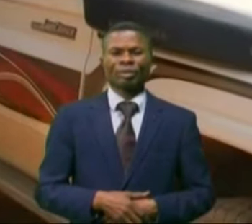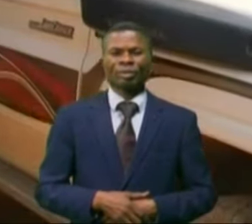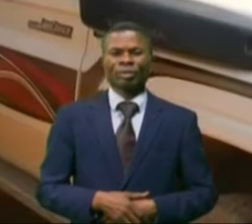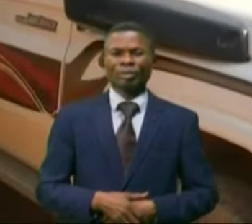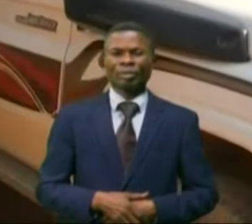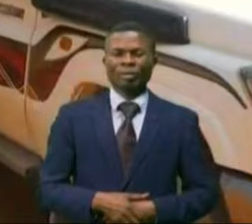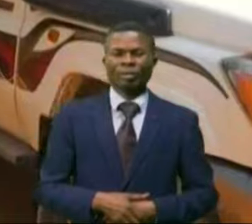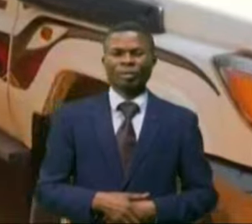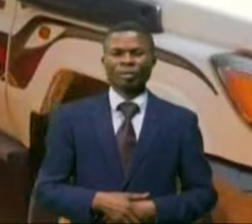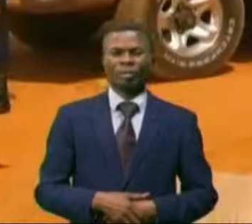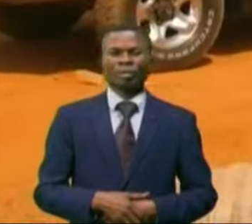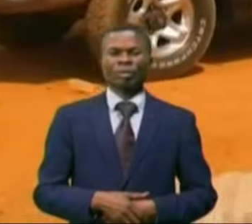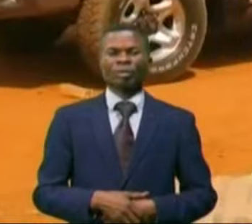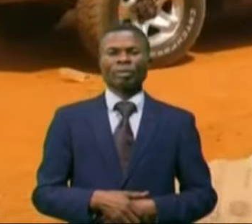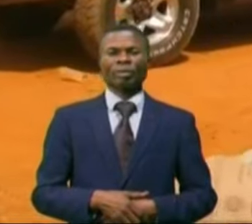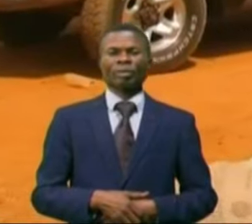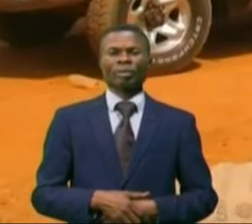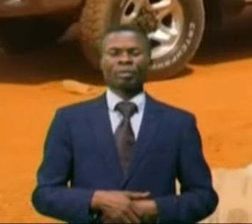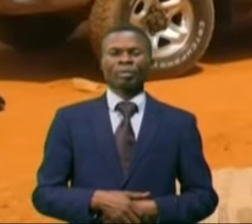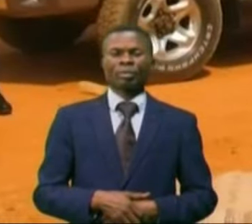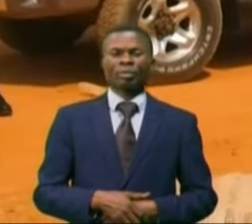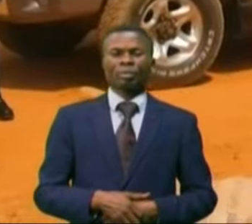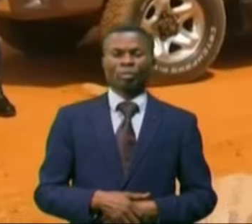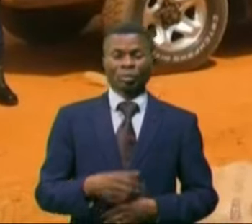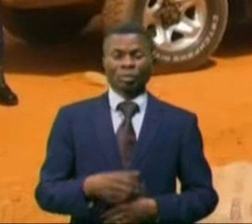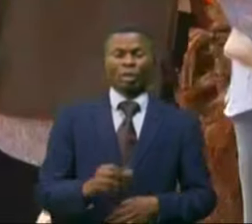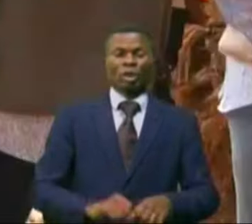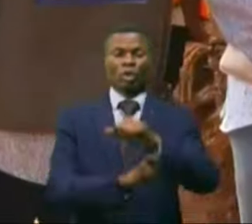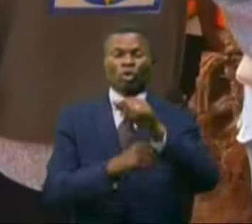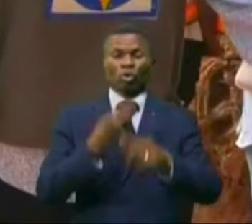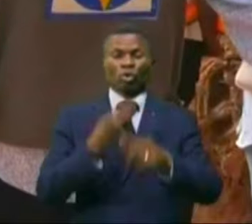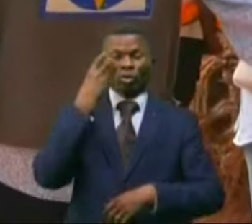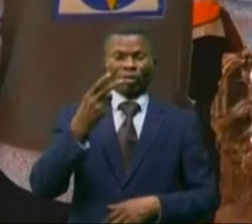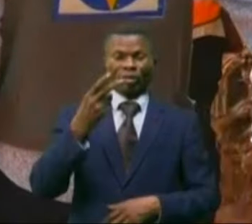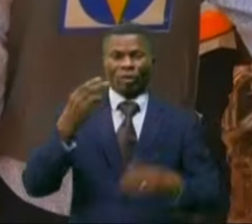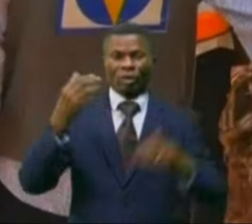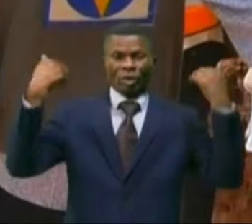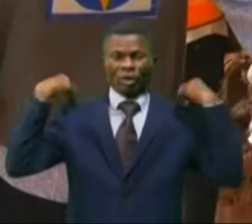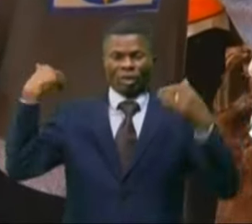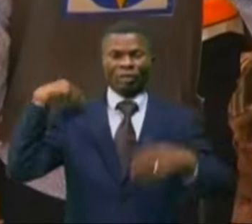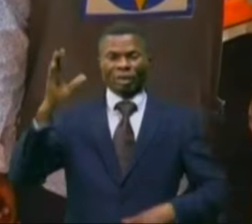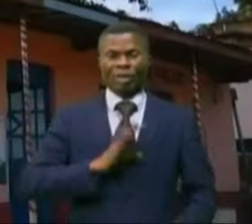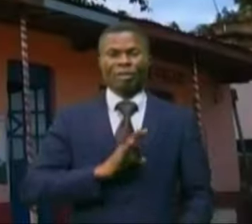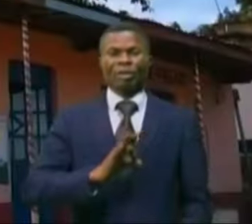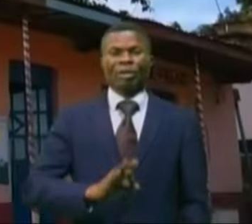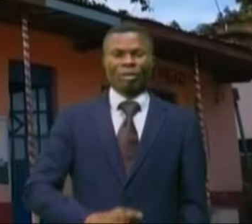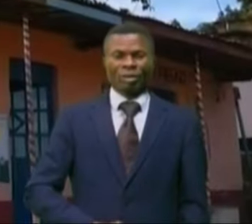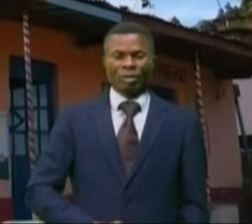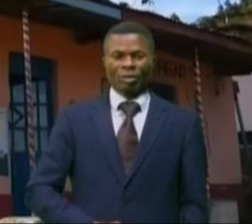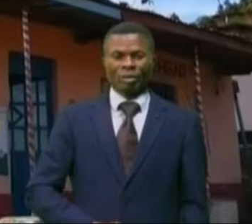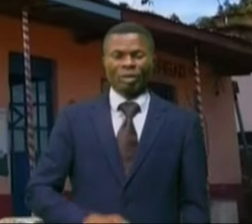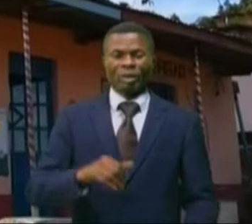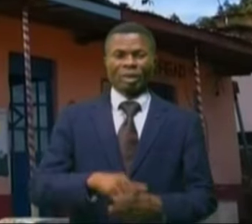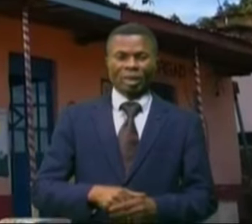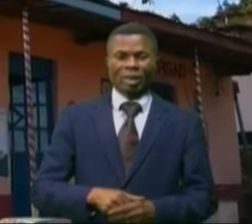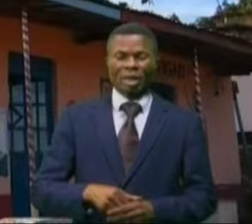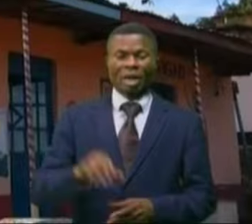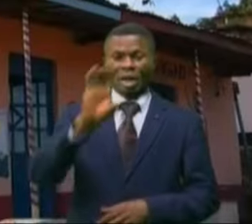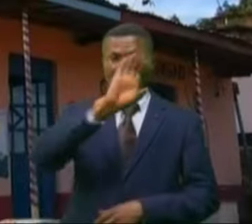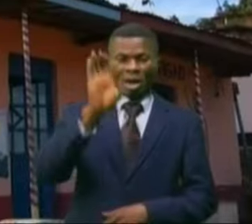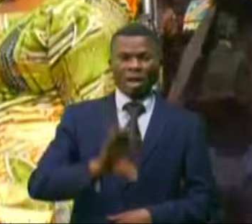Elle s'est engagée à matérialiser la vision du chef de l'État, Félix-Antoine Tshisekedi Tshilombo, dans sa